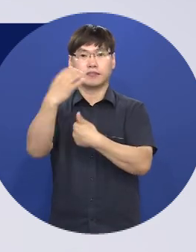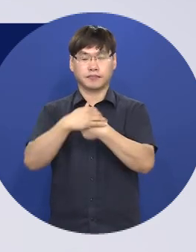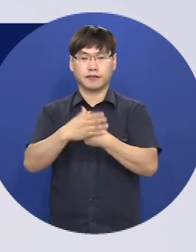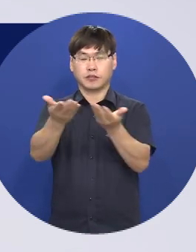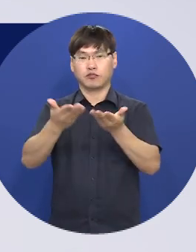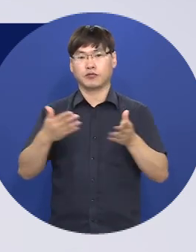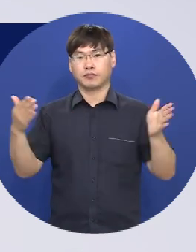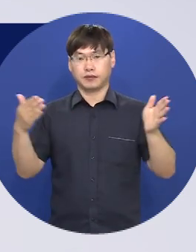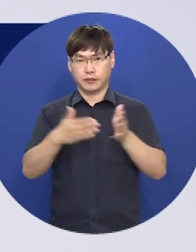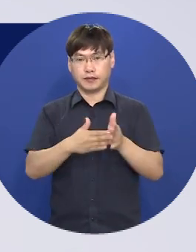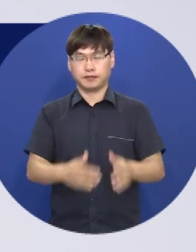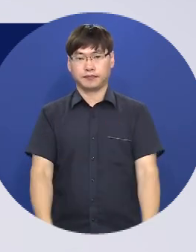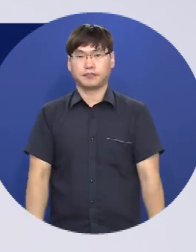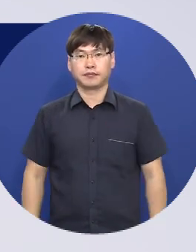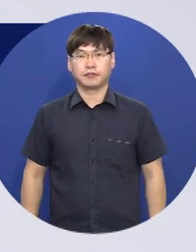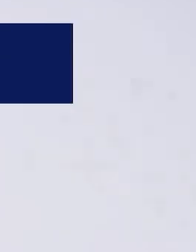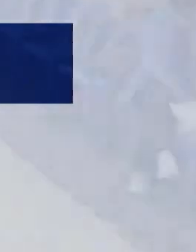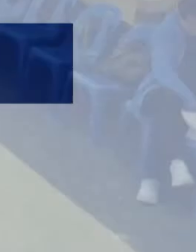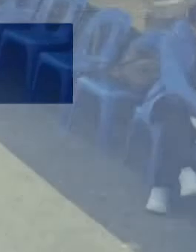기탁했습니다.